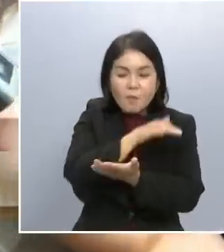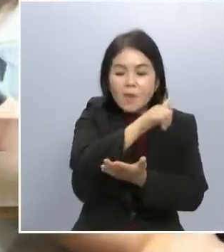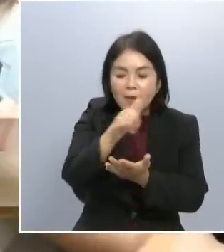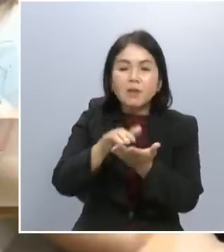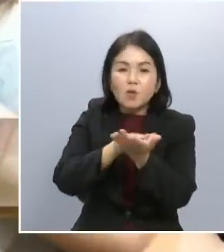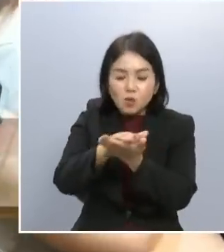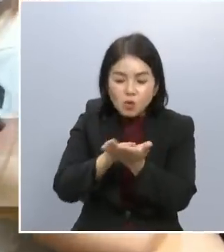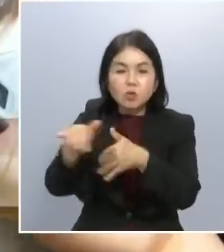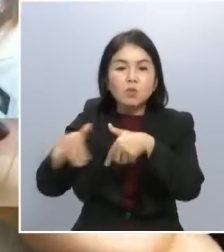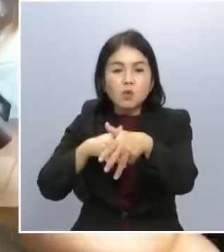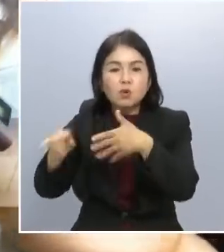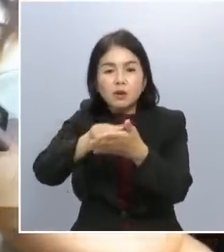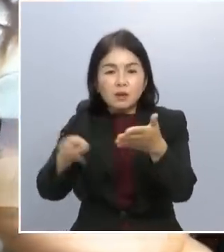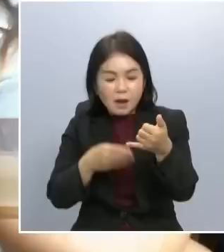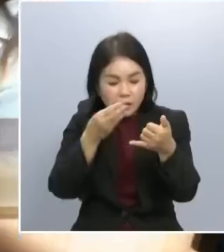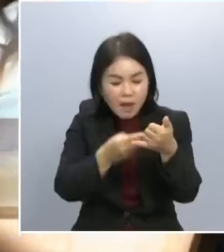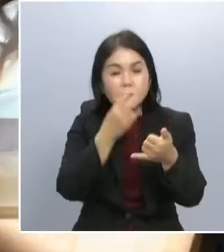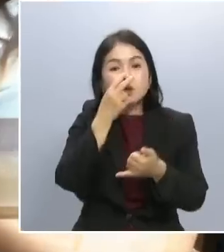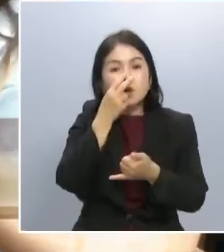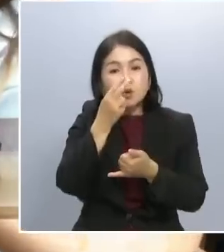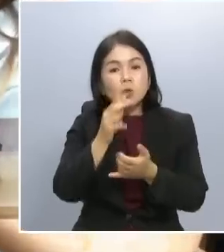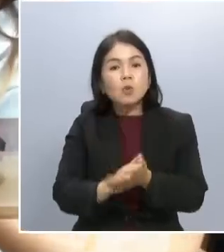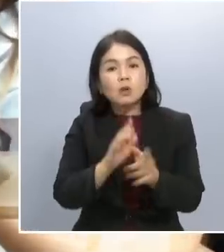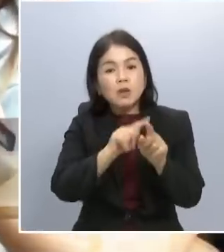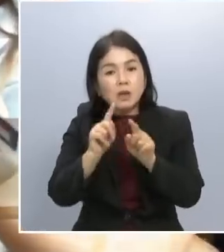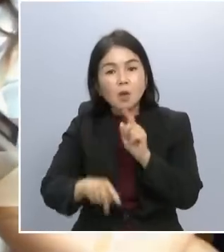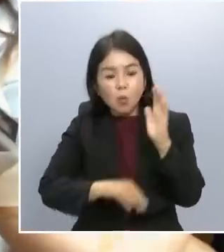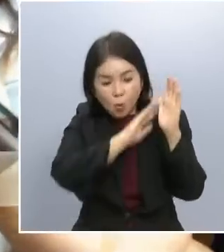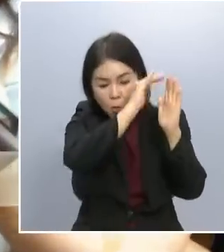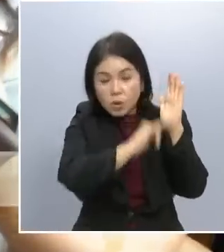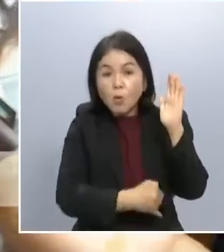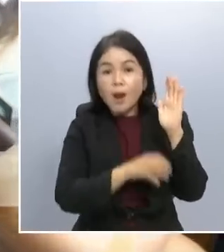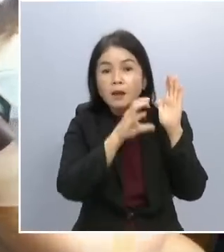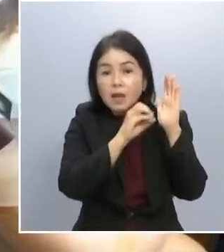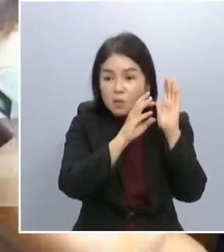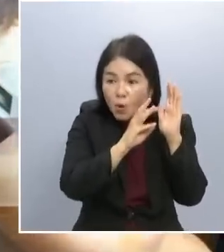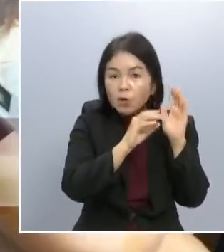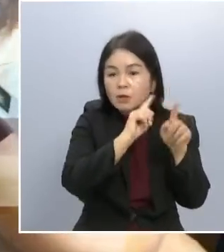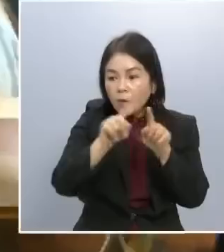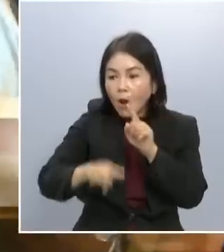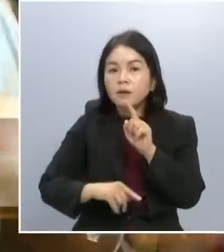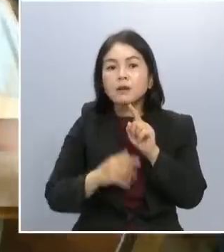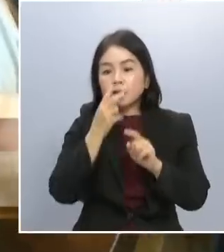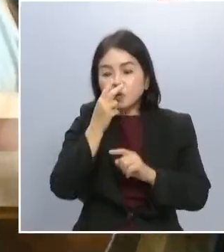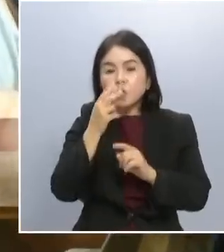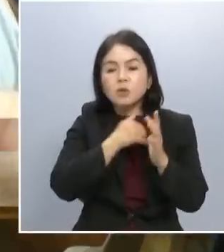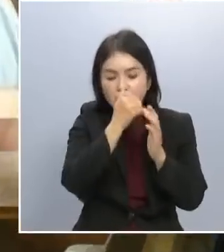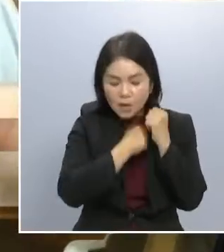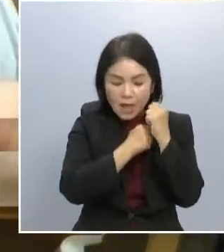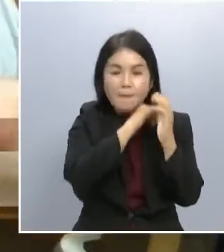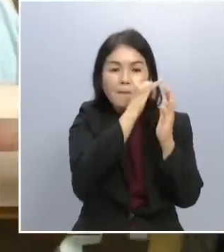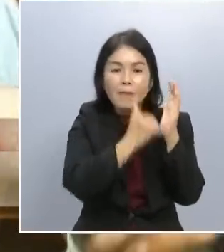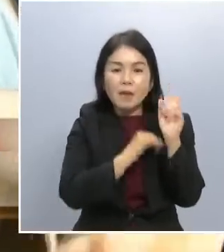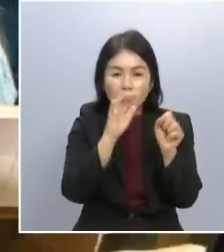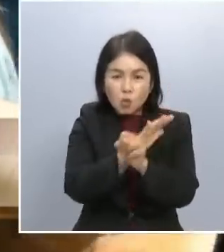นะครับที่เลือกจริงๆถ้าดูบัญชีรายชื่อนี่50จาก76จังหวัด ก็จะพยายามไปให้ครบทุกพื้นที ่ฝั่งพลังประชารัฐเนี่ยก็มี